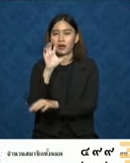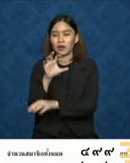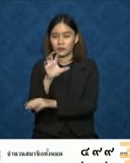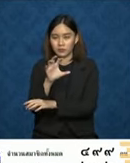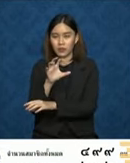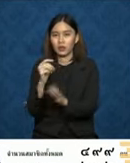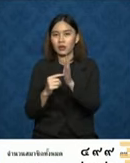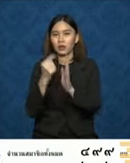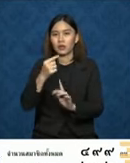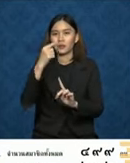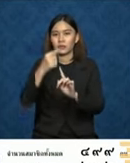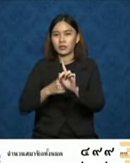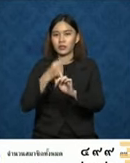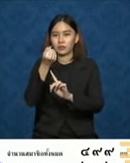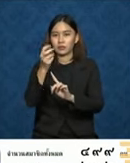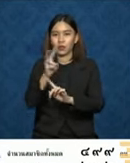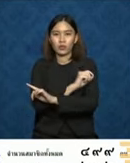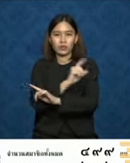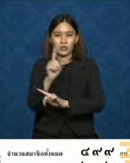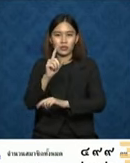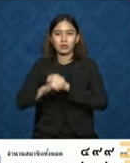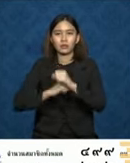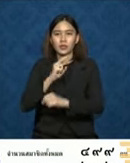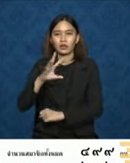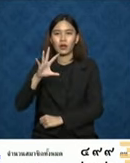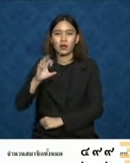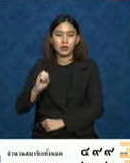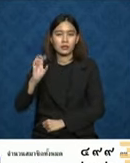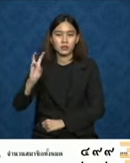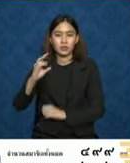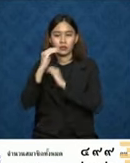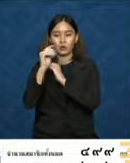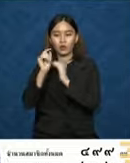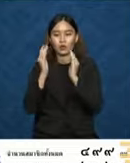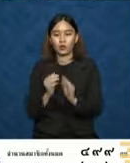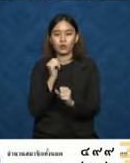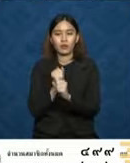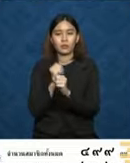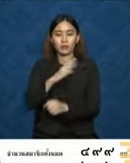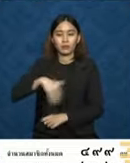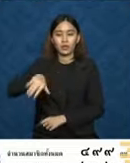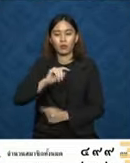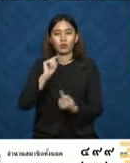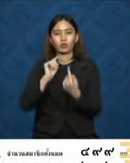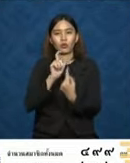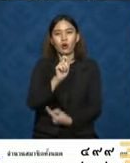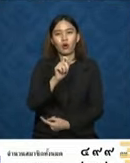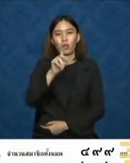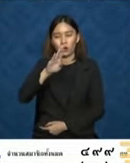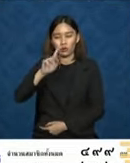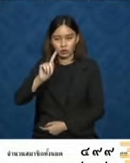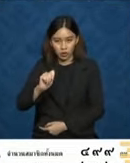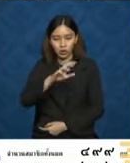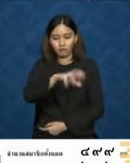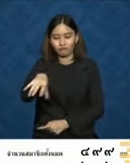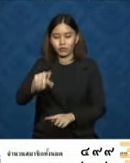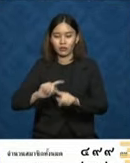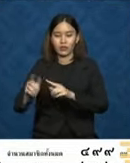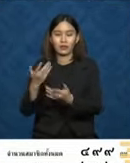ใช้ตั้งแต่วันที่ 1ธันวาคม2557กำหนดให้พนักงานจ้างทั่วไปขององค์การบริหารส่วนตำบลได้